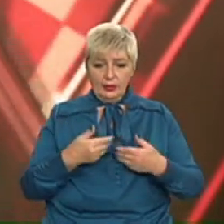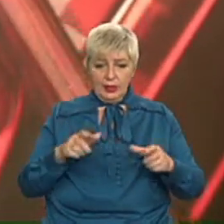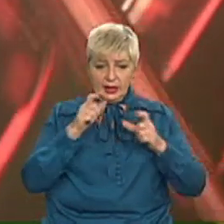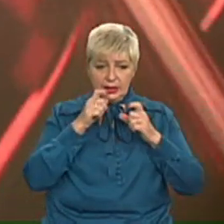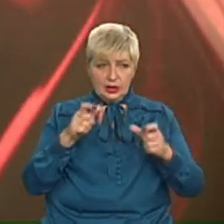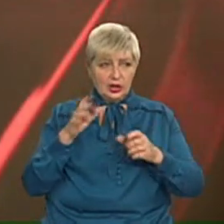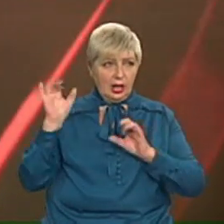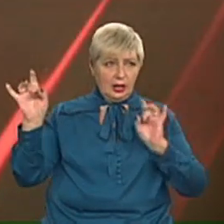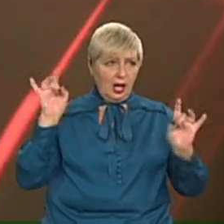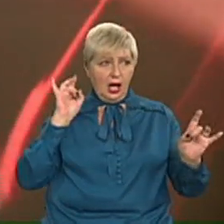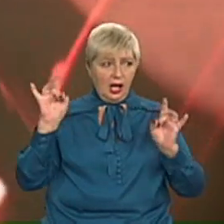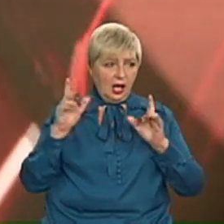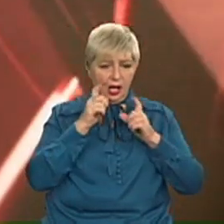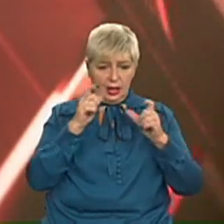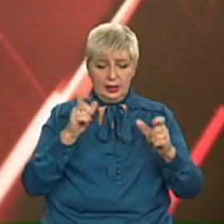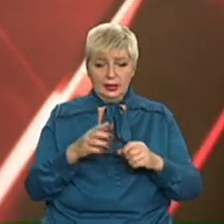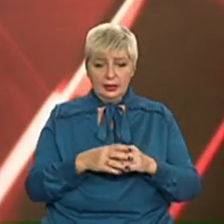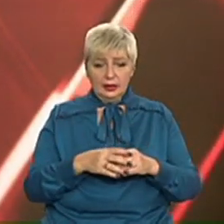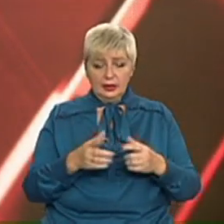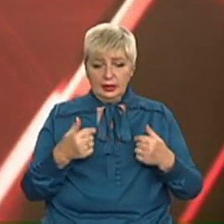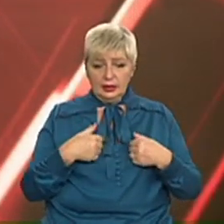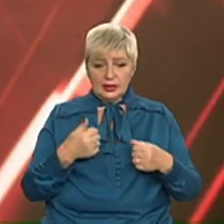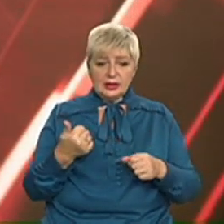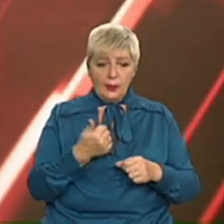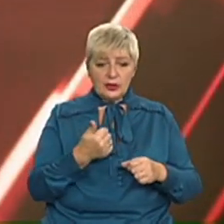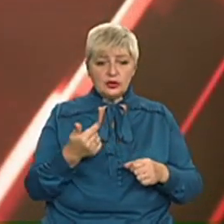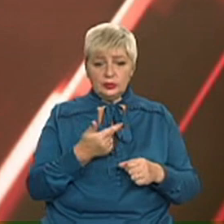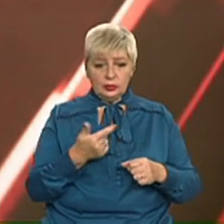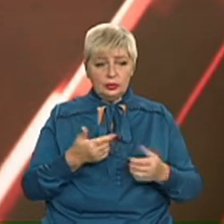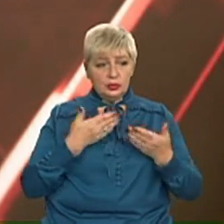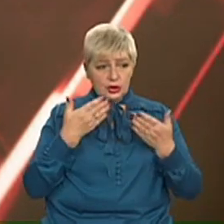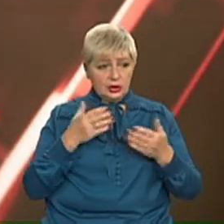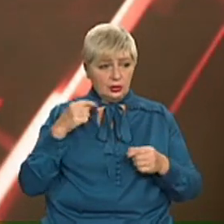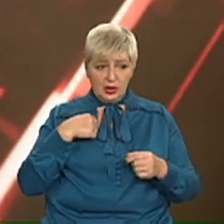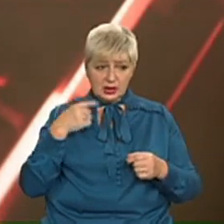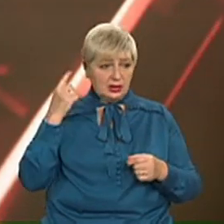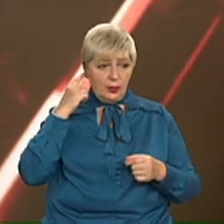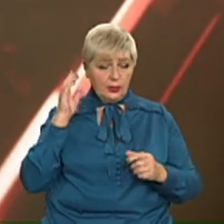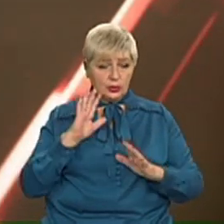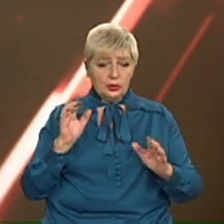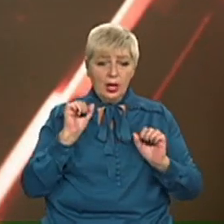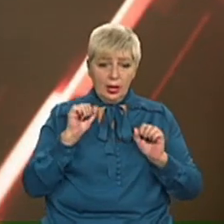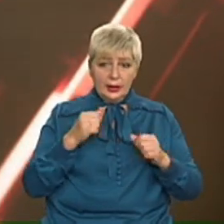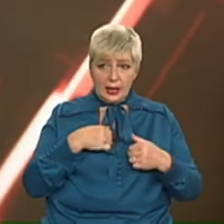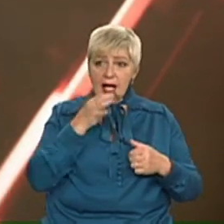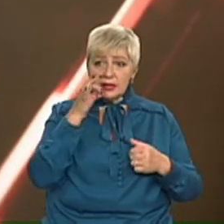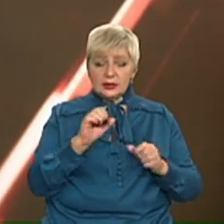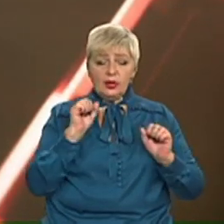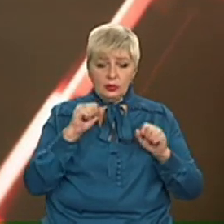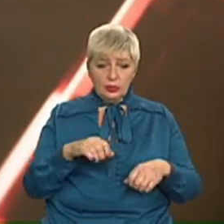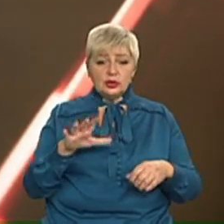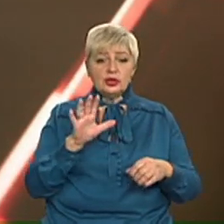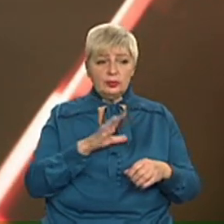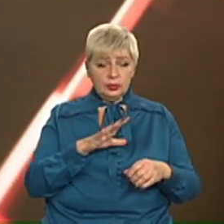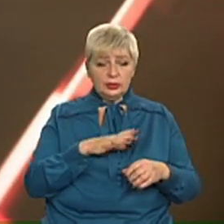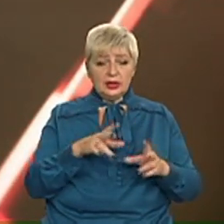кричали білі во всі колокола, але нас на першому і другому читанні не почули, тому я казав, що може бути катастрофа. І катастрофа в